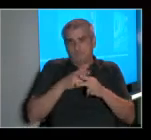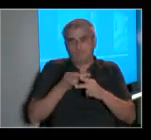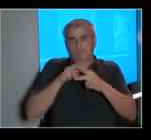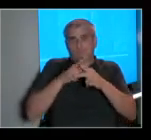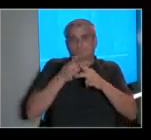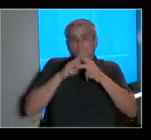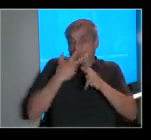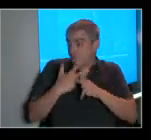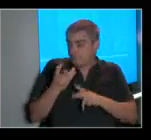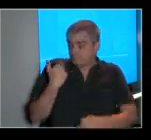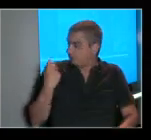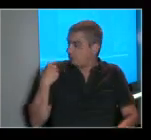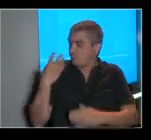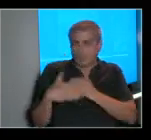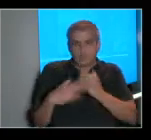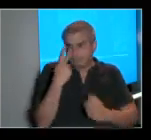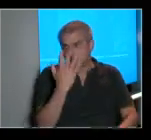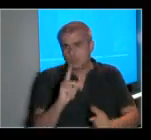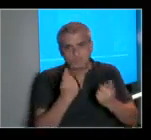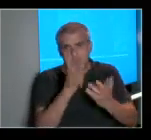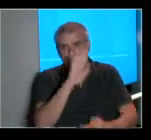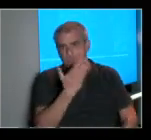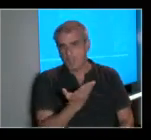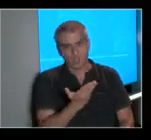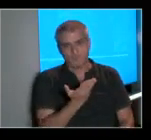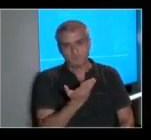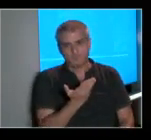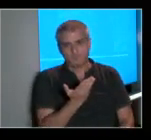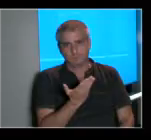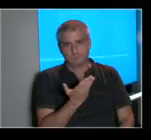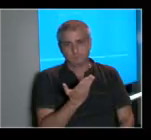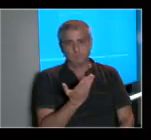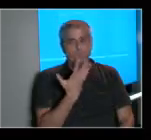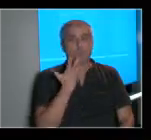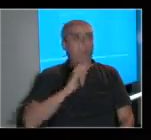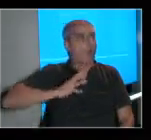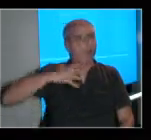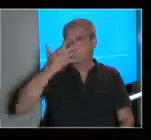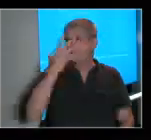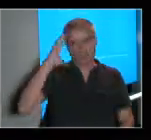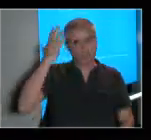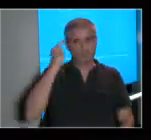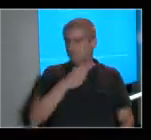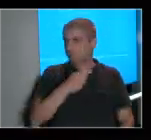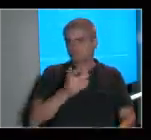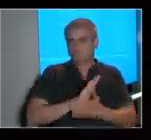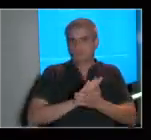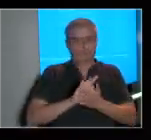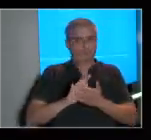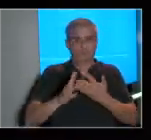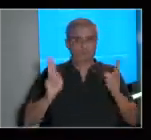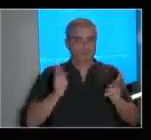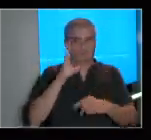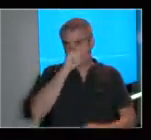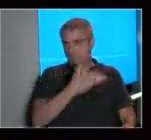ומתעצמות רק בשבועות האחרונים. תסתכלו מה קורה באירופה. הגל חום המטורף שהיה שם, זה פשוט